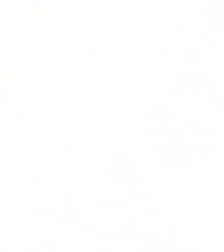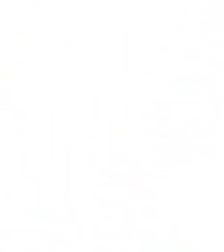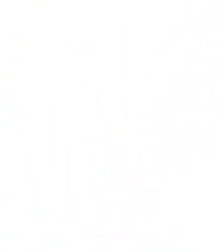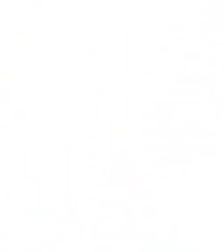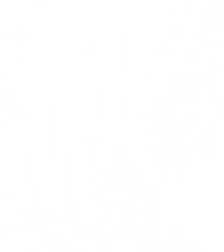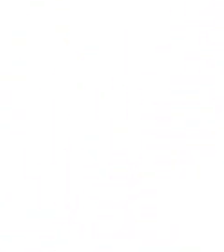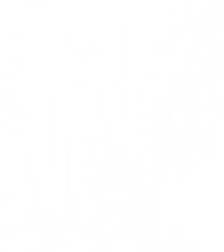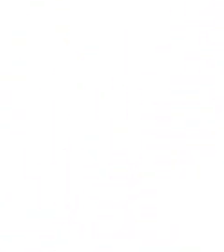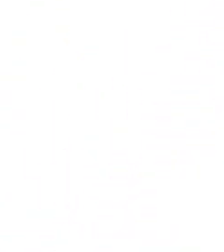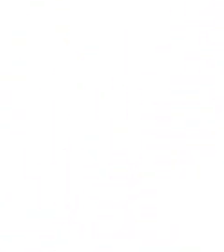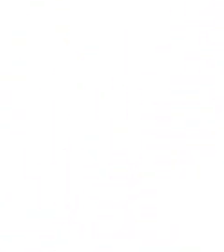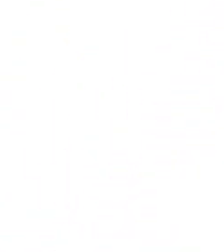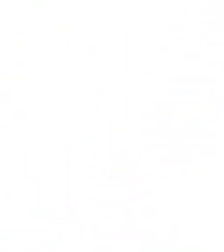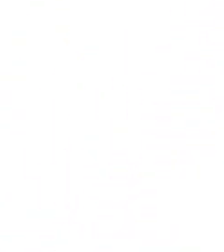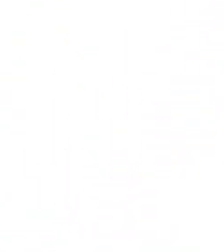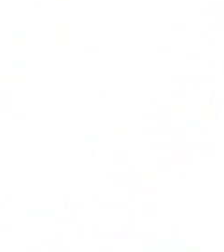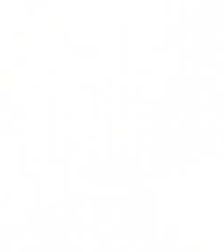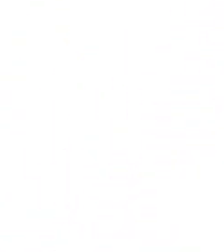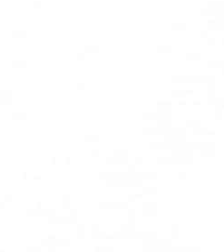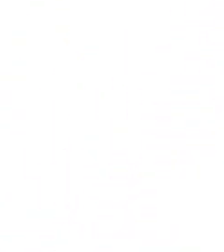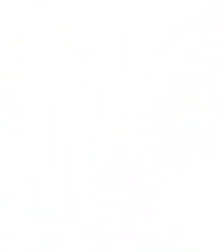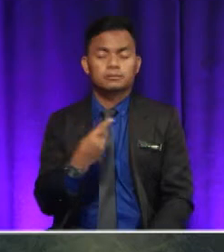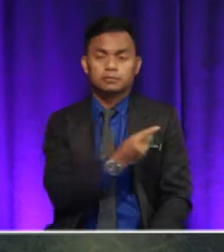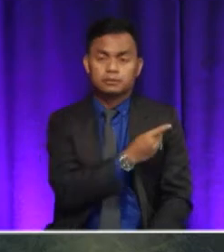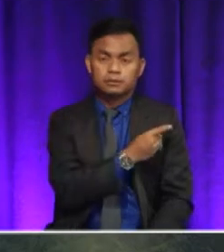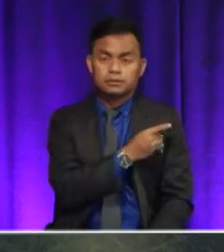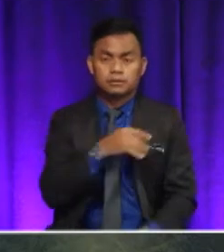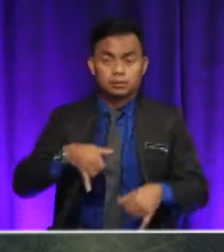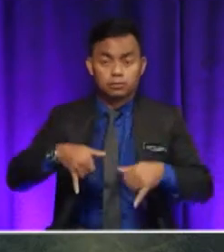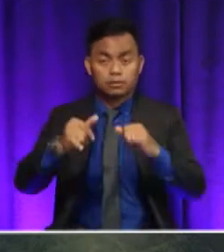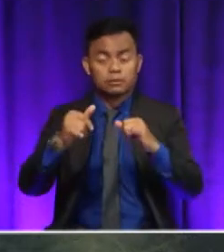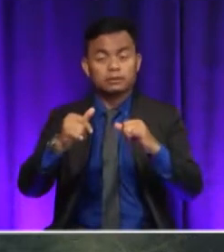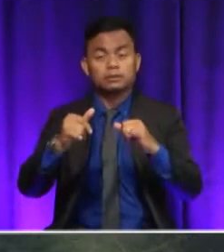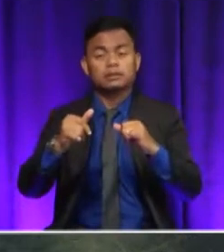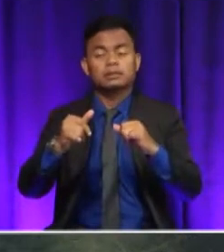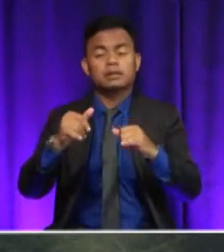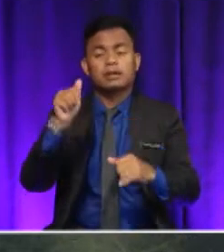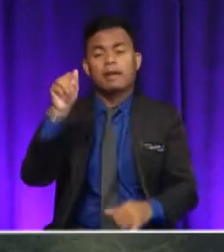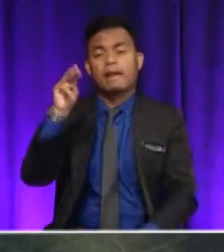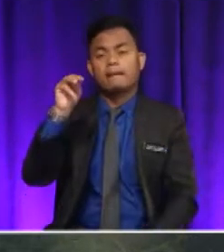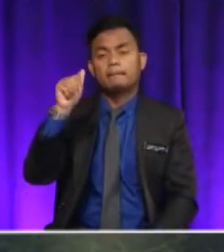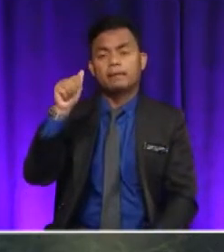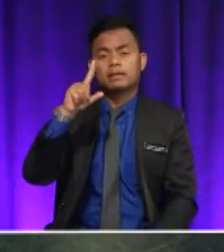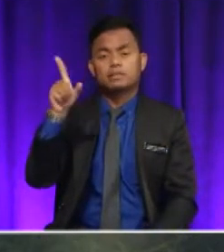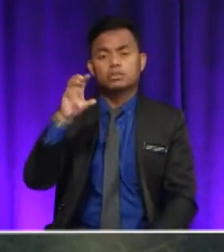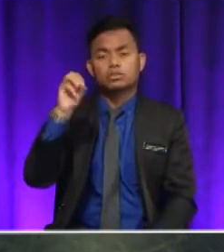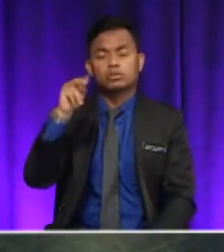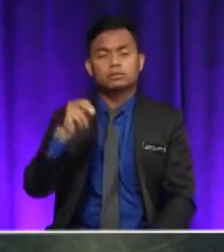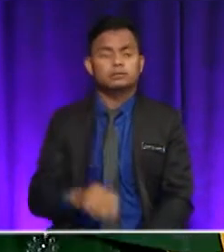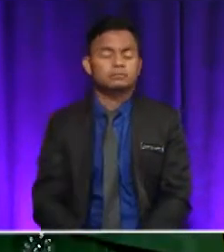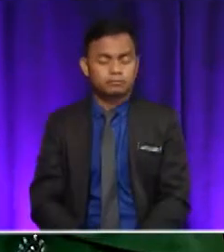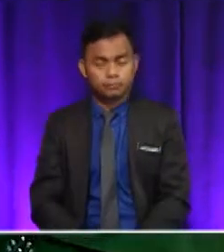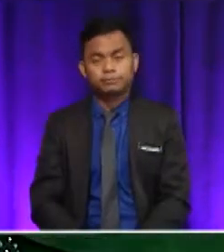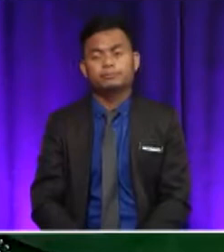D-Date TV KPM Ya, tentu. Sekarang, akan fokus pada topik walking the